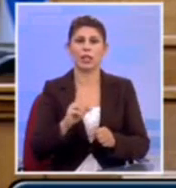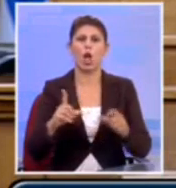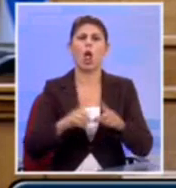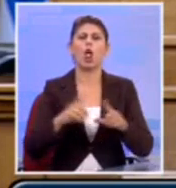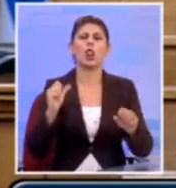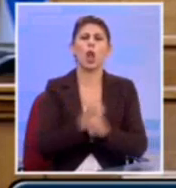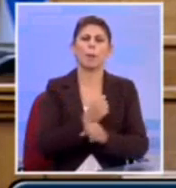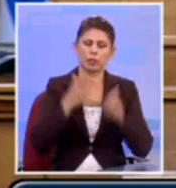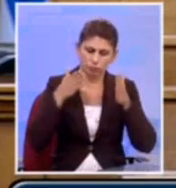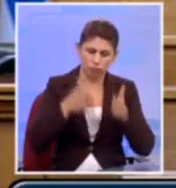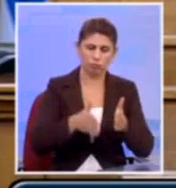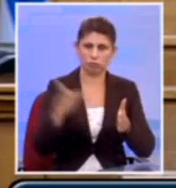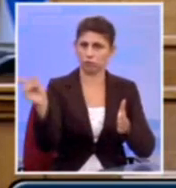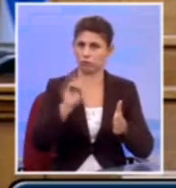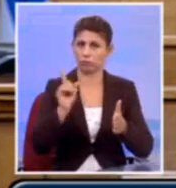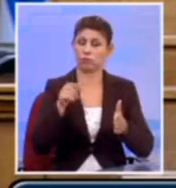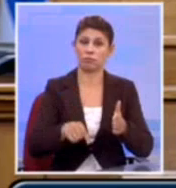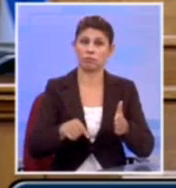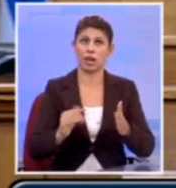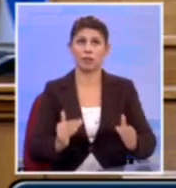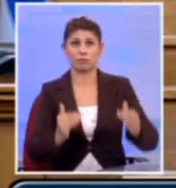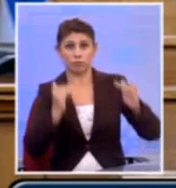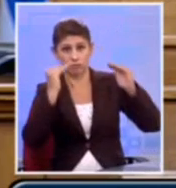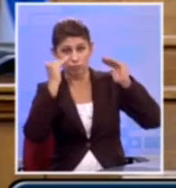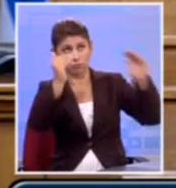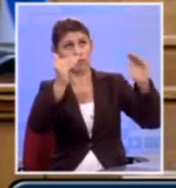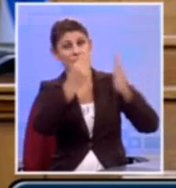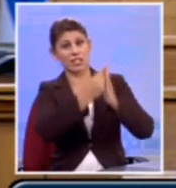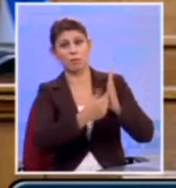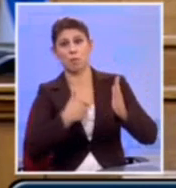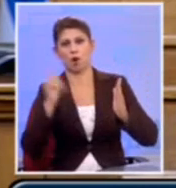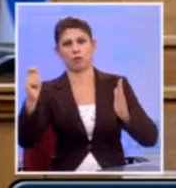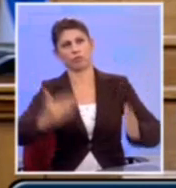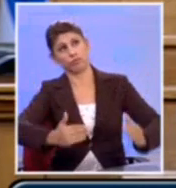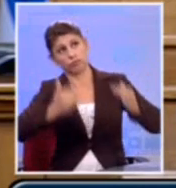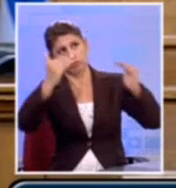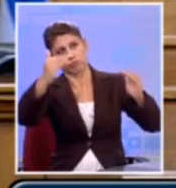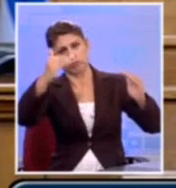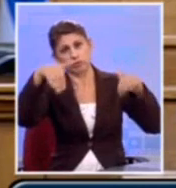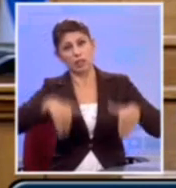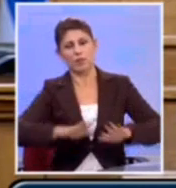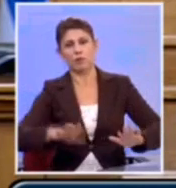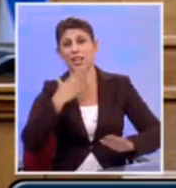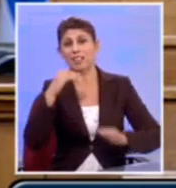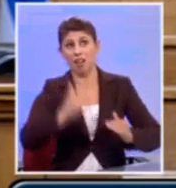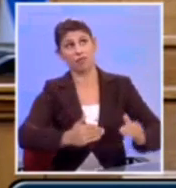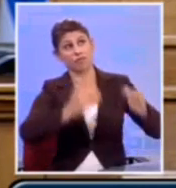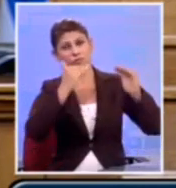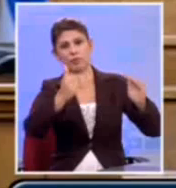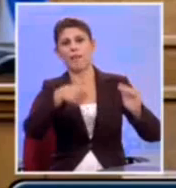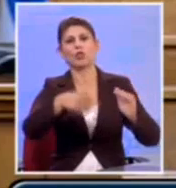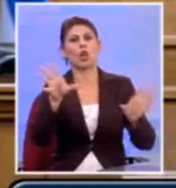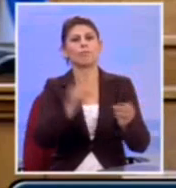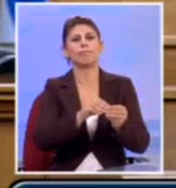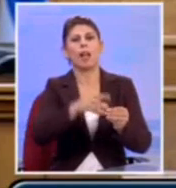δογματική προσήλωση. Είναι το ύψιστο αξίωμα της πολιτικής μας, καθώς πρόκειται για την υπεράσπιση των